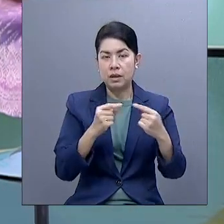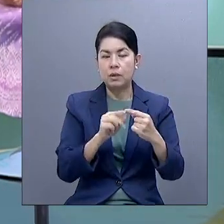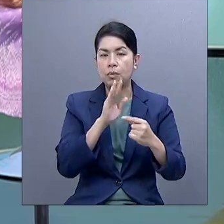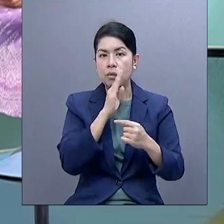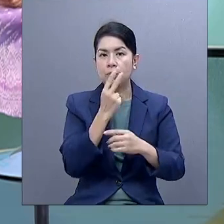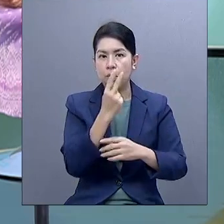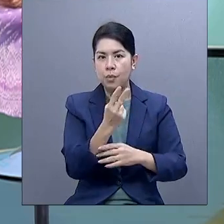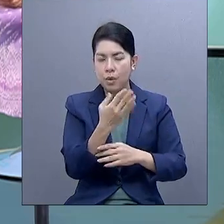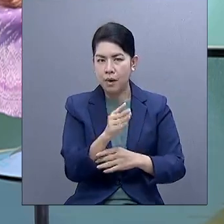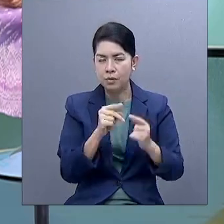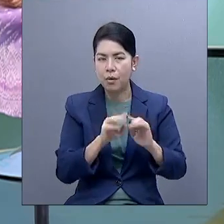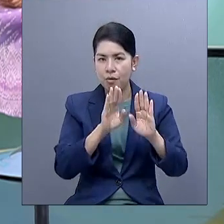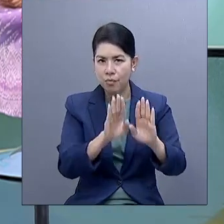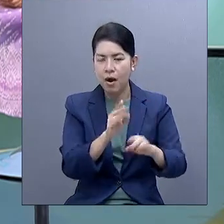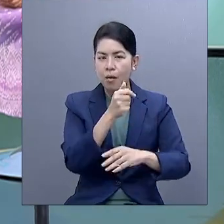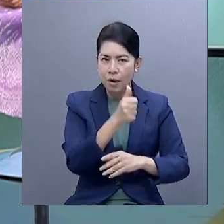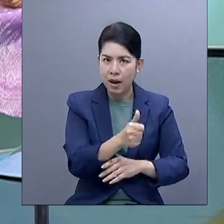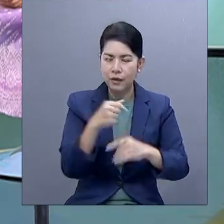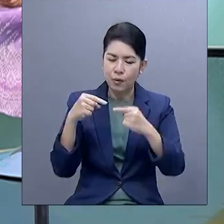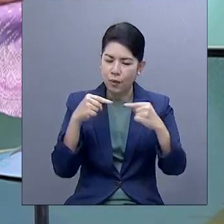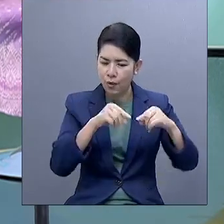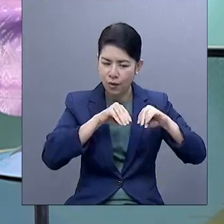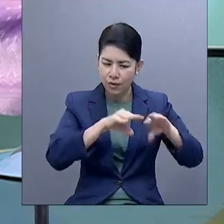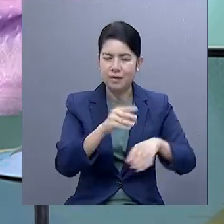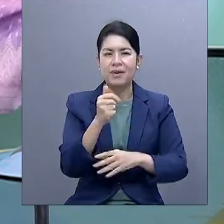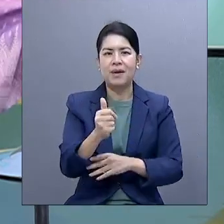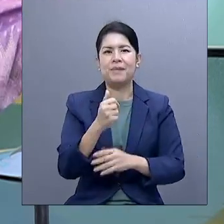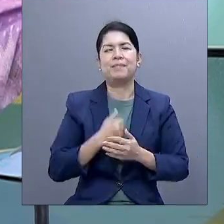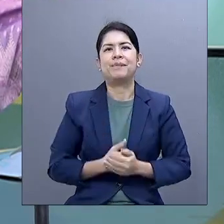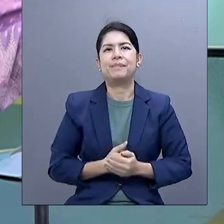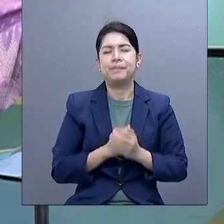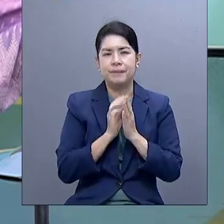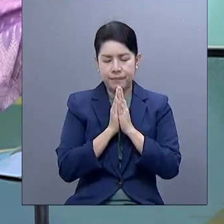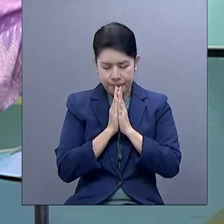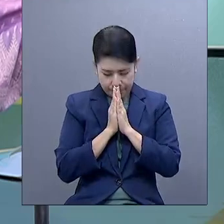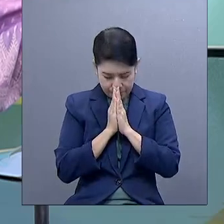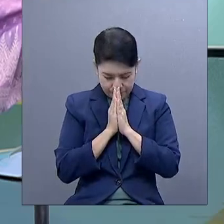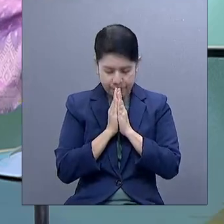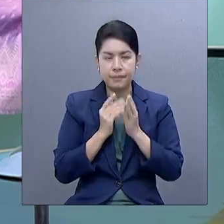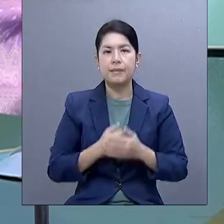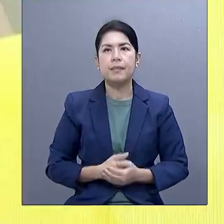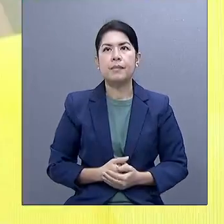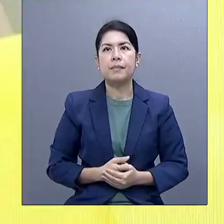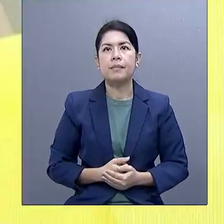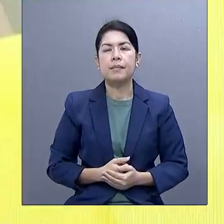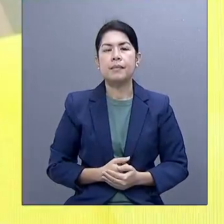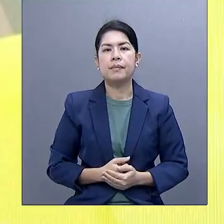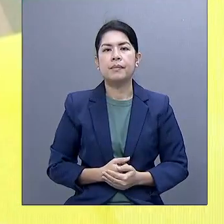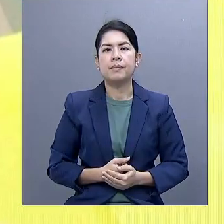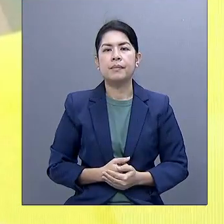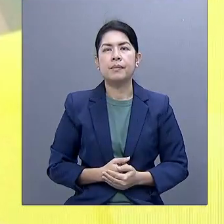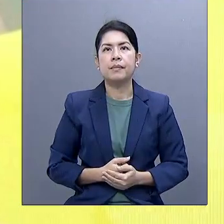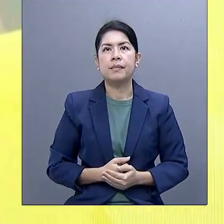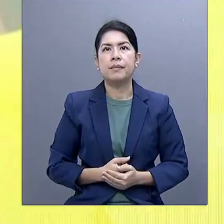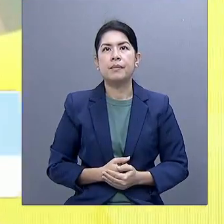งต่อสีสันส่งต่อรอยยิ้มเช้าวันศุกร์วันนี้ด้วยนะครับพี่ปุ้ยเป้พักนันสวัสดีครับ สวัสดีค่ะคุณต๊อบ สวัสดีค่ะ น้องยุ้ยและสวัสดีคุณผู้ชมนะ